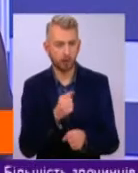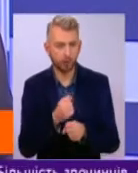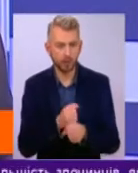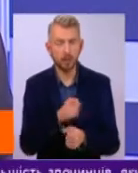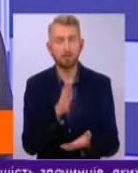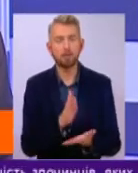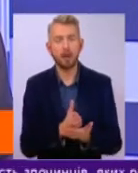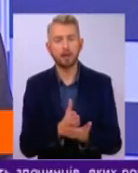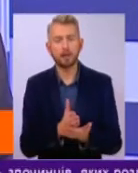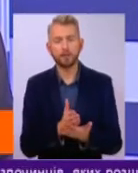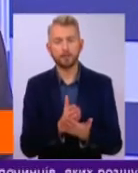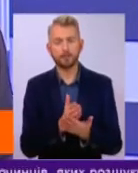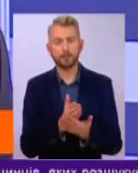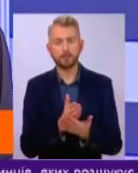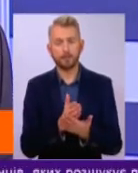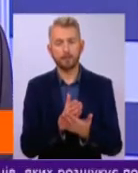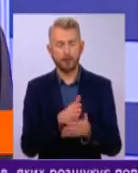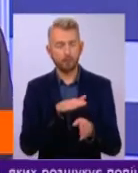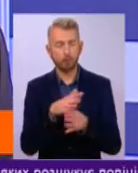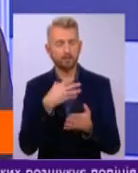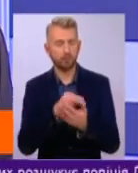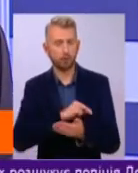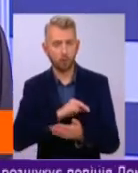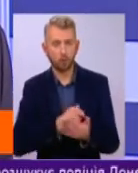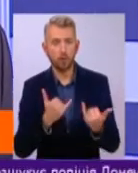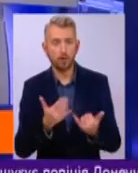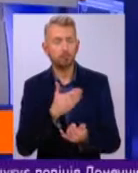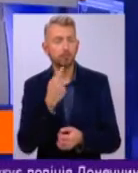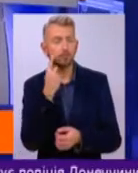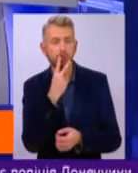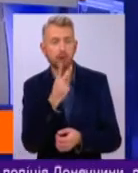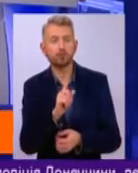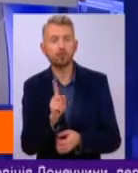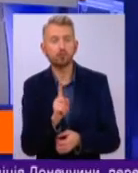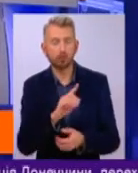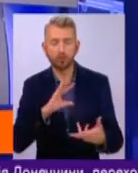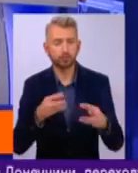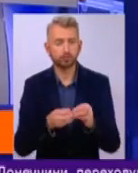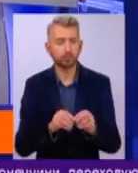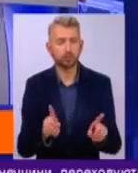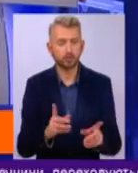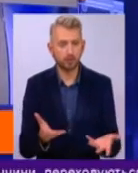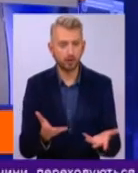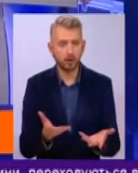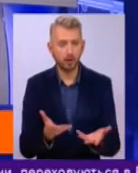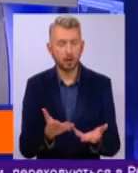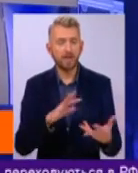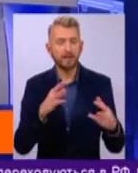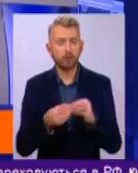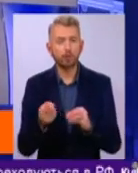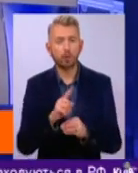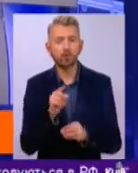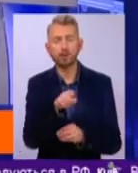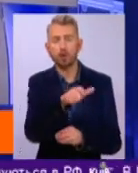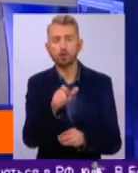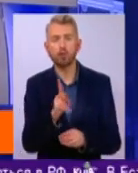мали певний такий, знаєте, ну, дійсно виконували свою роботу. Зараз же ми бачимо, до чого звелася правоохоронна система наша. Звелося до того, що ті